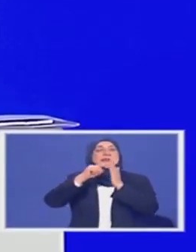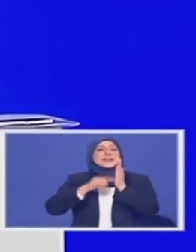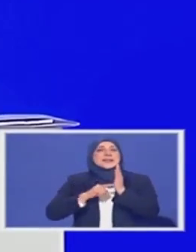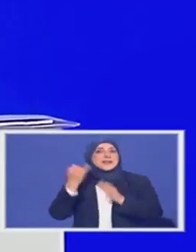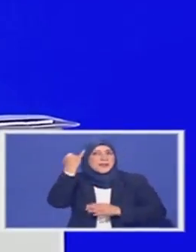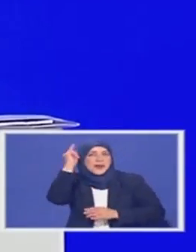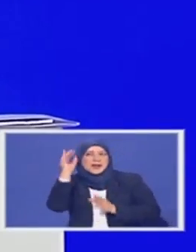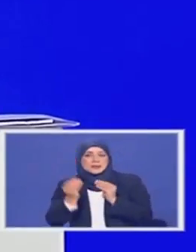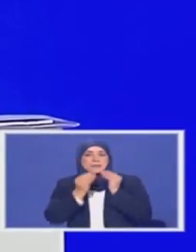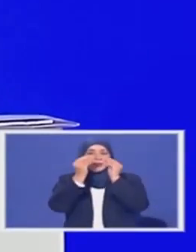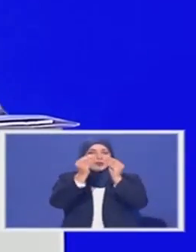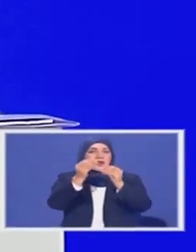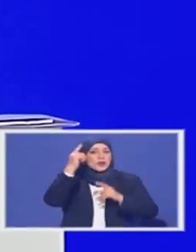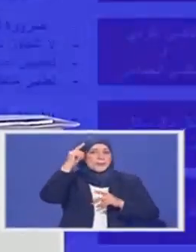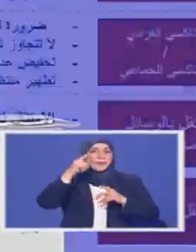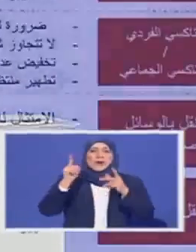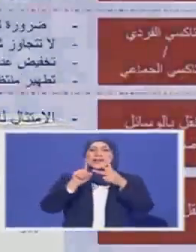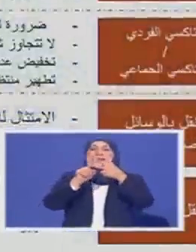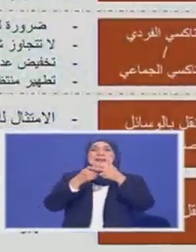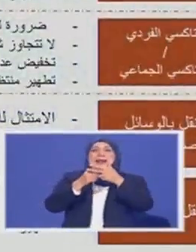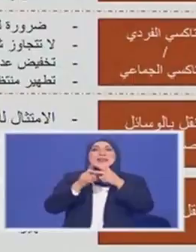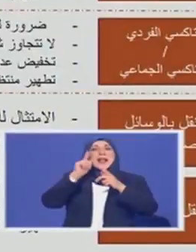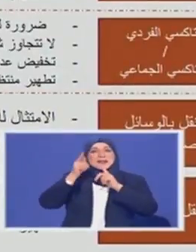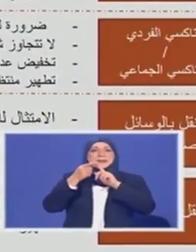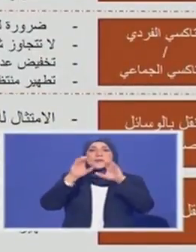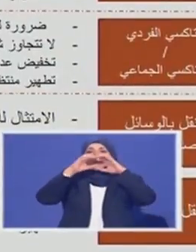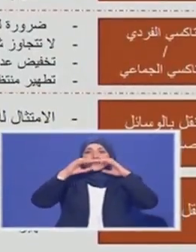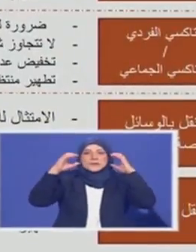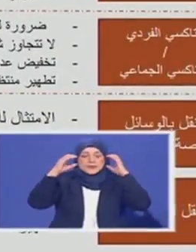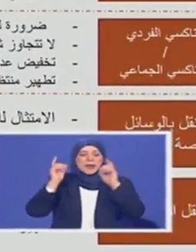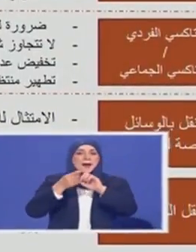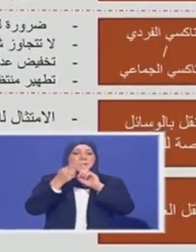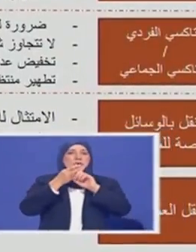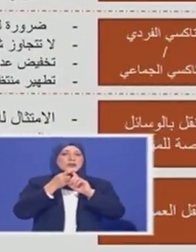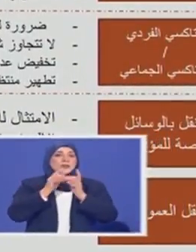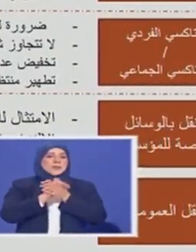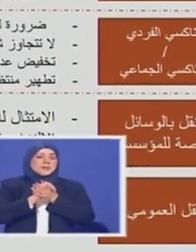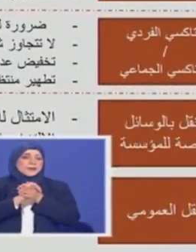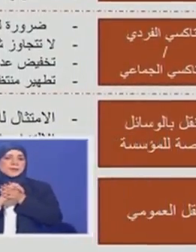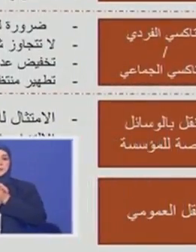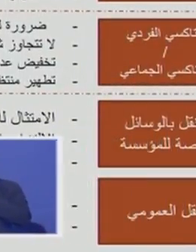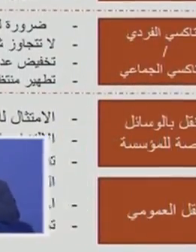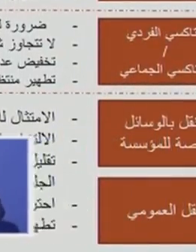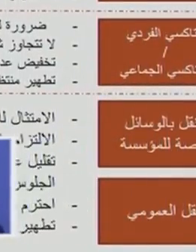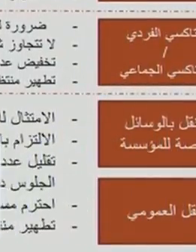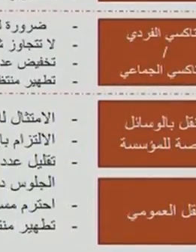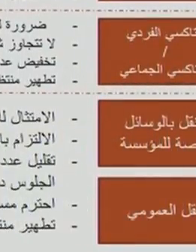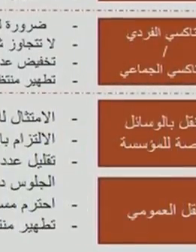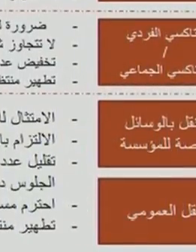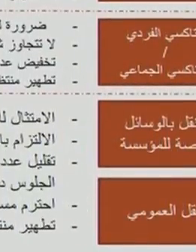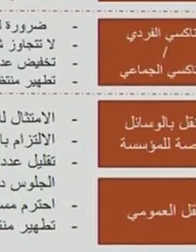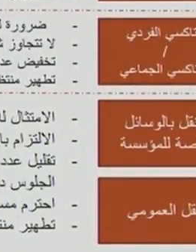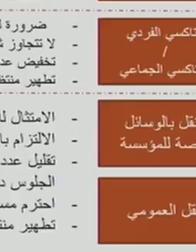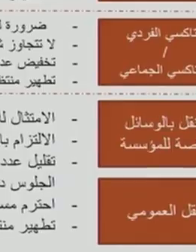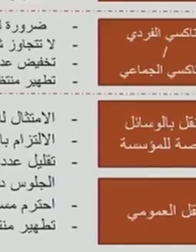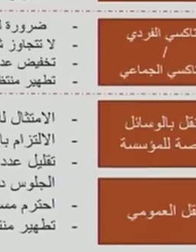عندنا بالنسبة للنقل الفردي ضرورة لباس الكمامات، لا تتجاوز شخصين لكل عربة عن